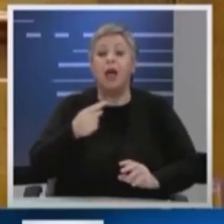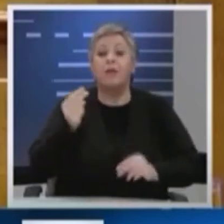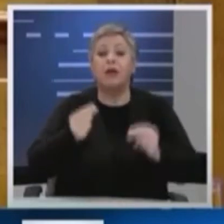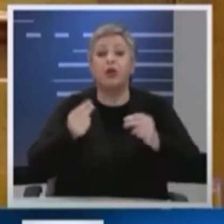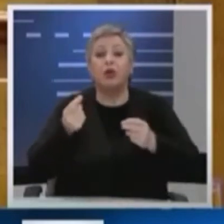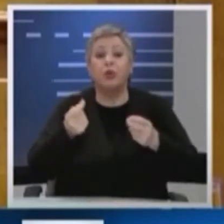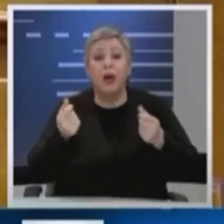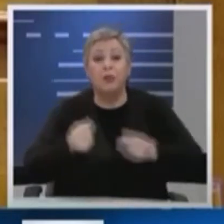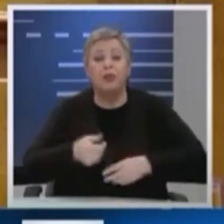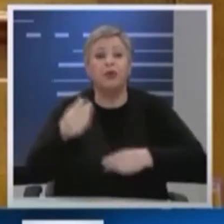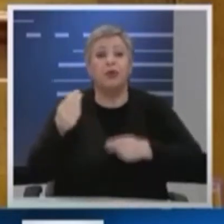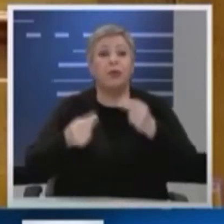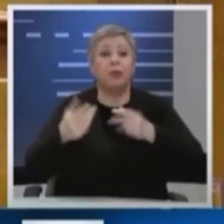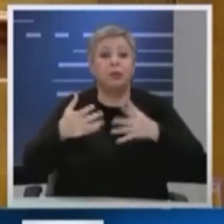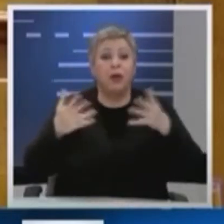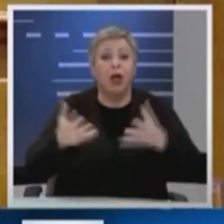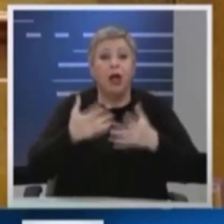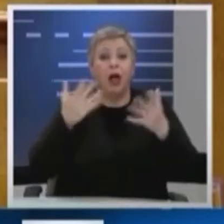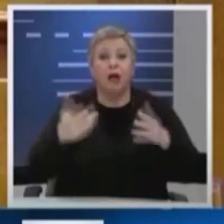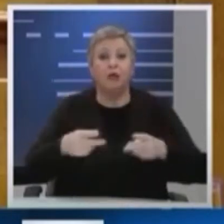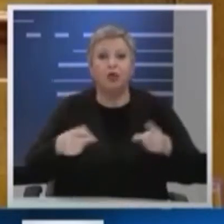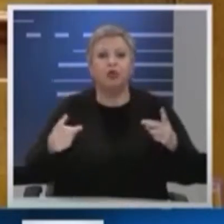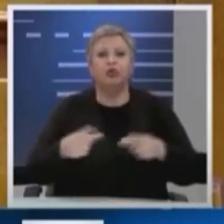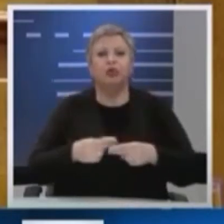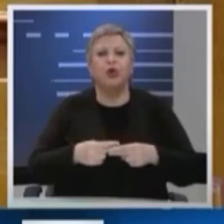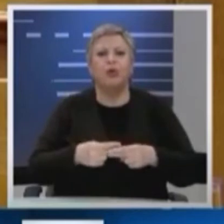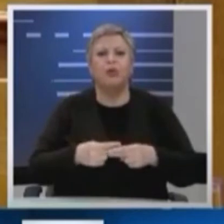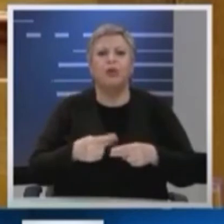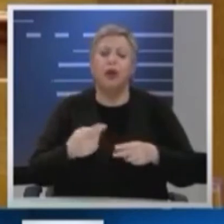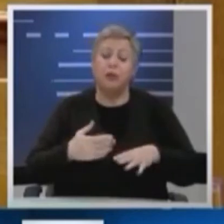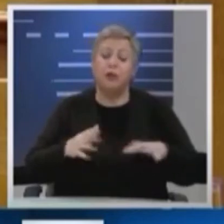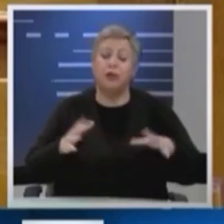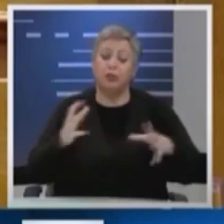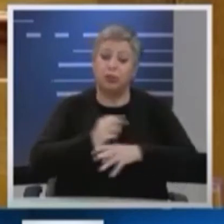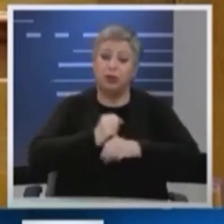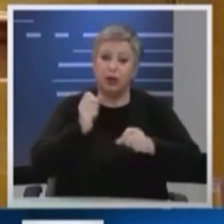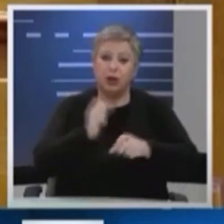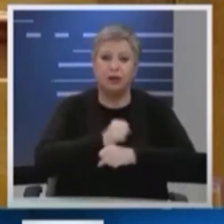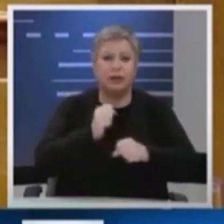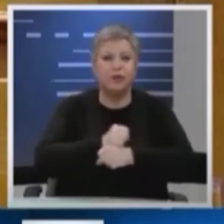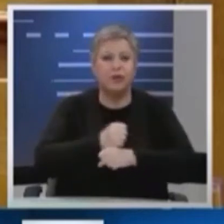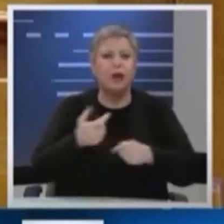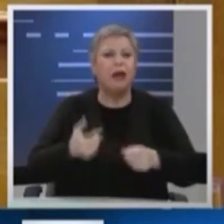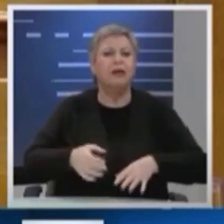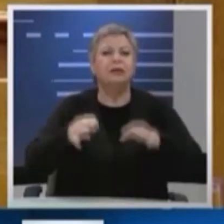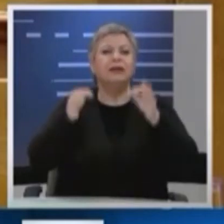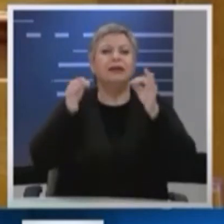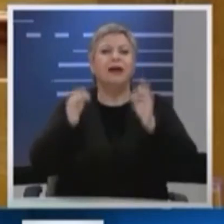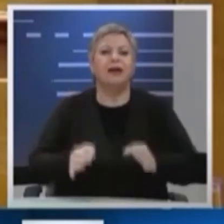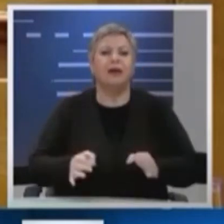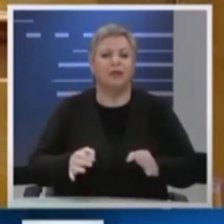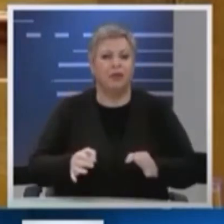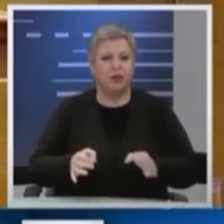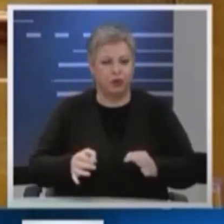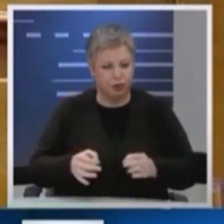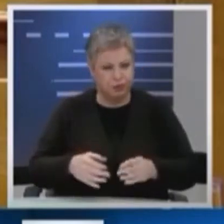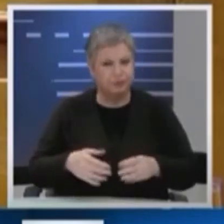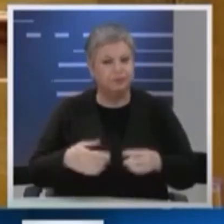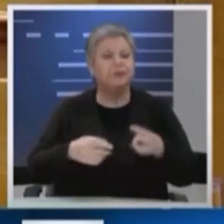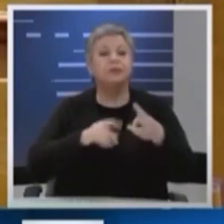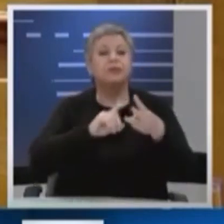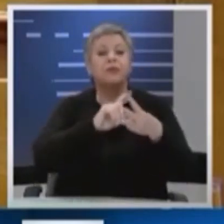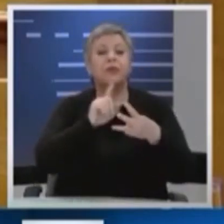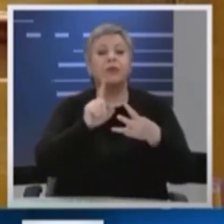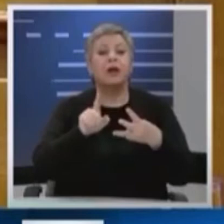Και γιατί αυτή δεν εξυπηρετείται από την οικονομική πολιτική και τις επιλογές της κυβέρνησης? Πραγματική έξοδος από την κρίση σημαίνει τρία